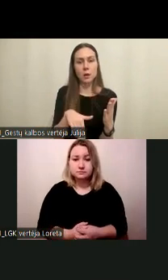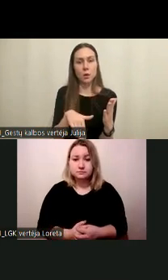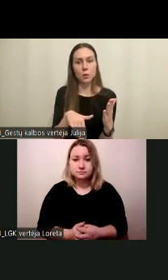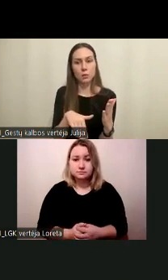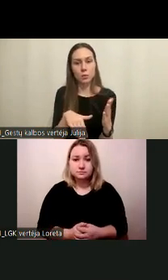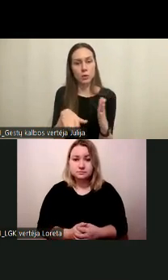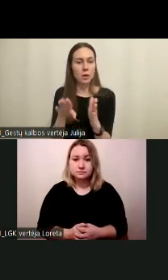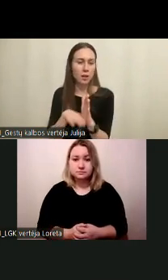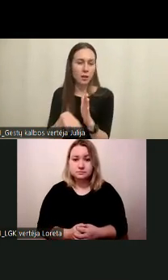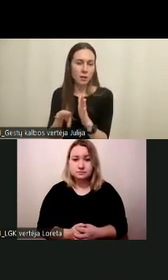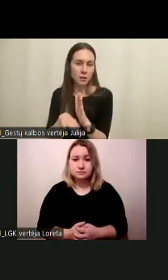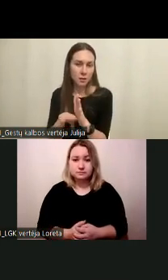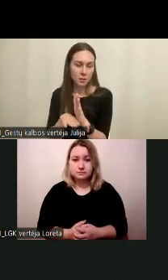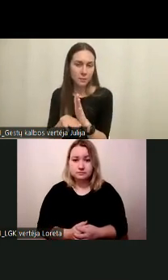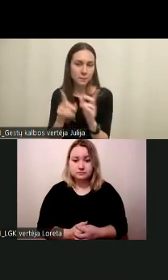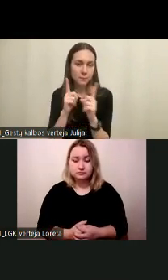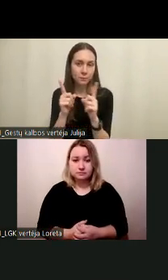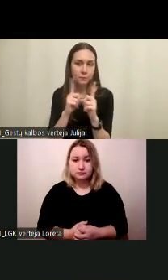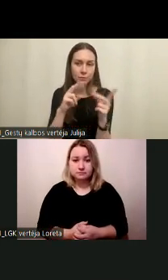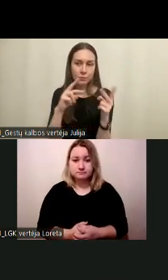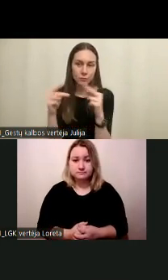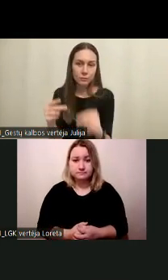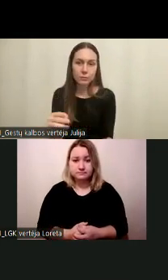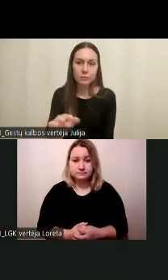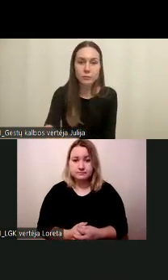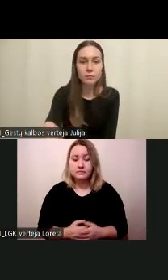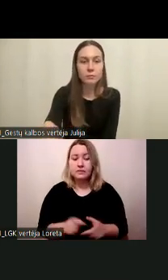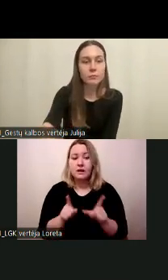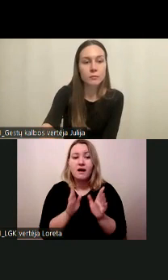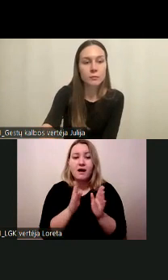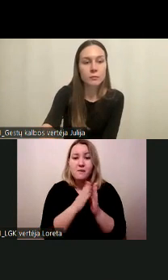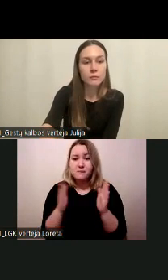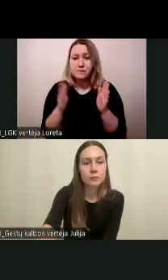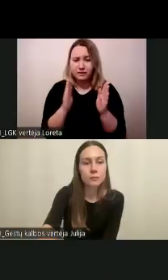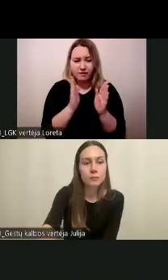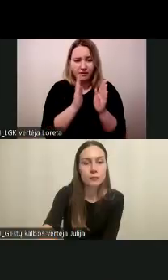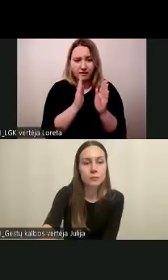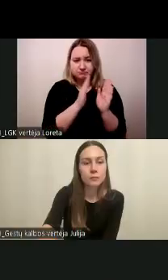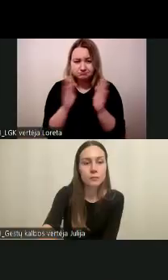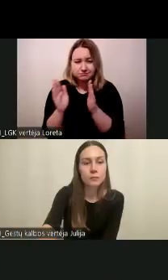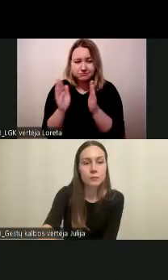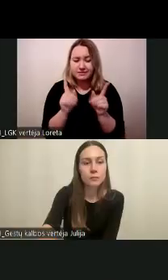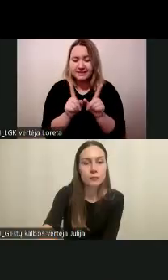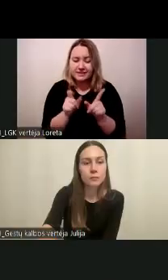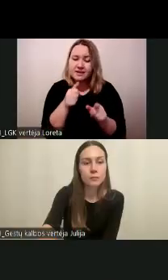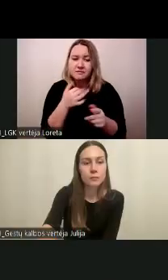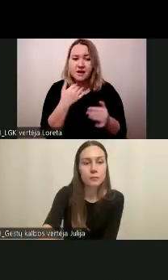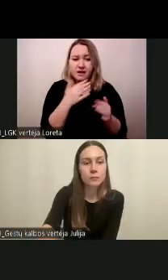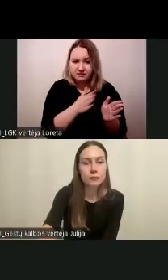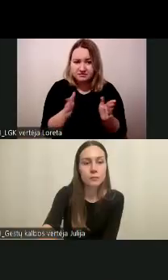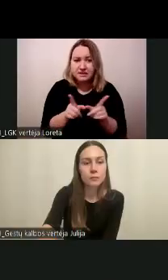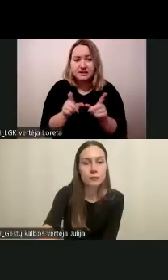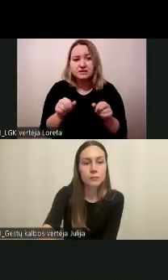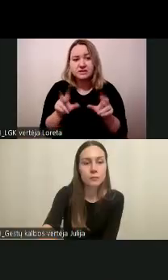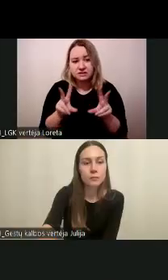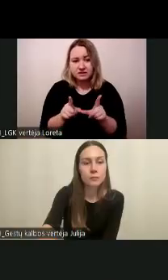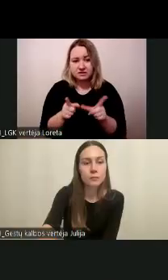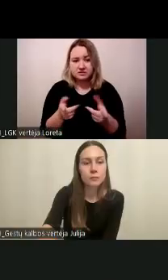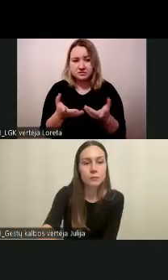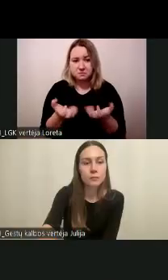būtų paprasčiausiai kažkur tai išdėliotos bibliotekų lentynose ar klasėse. Taigi tai padeda, ta prieiga